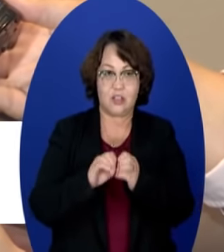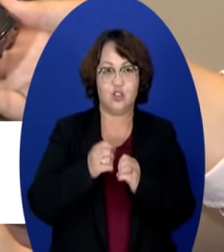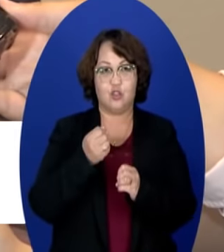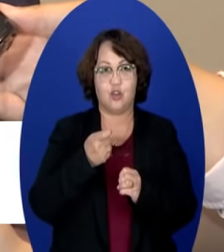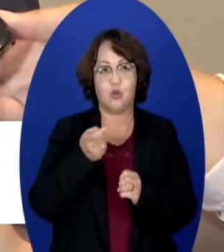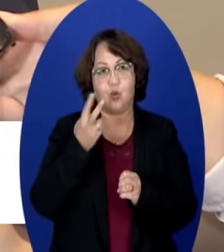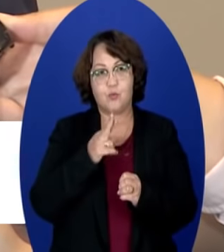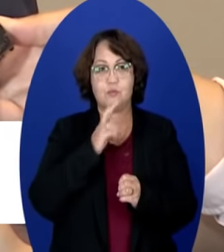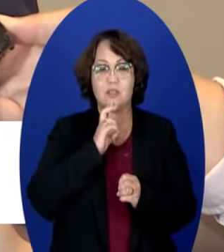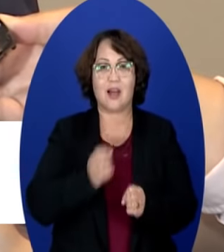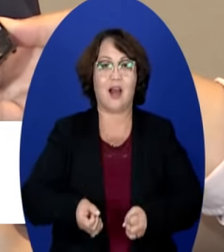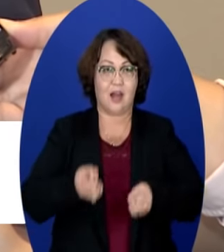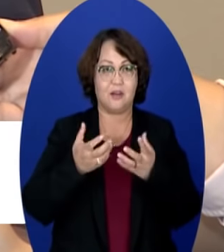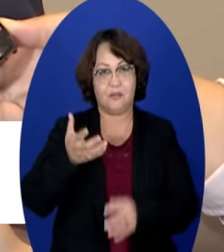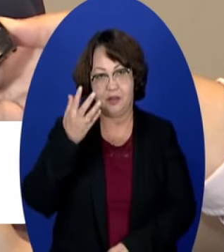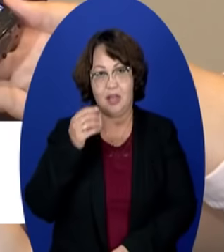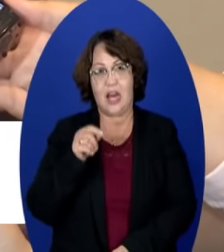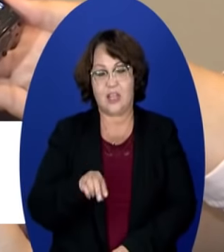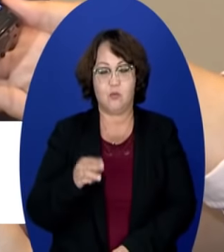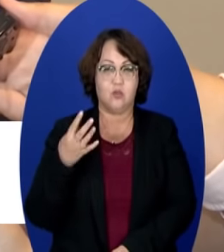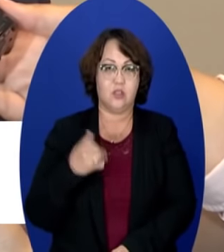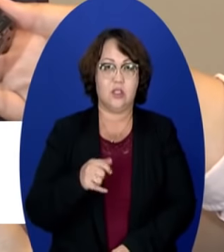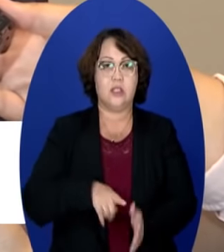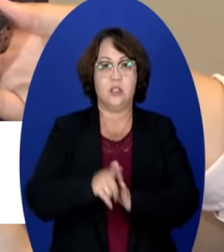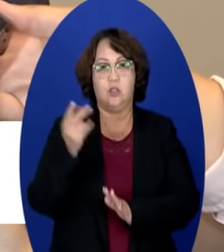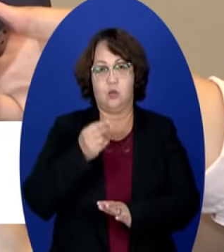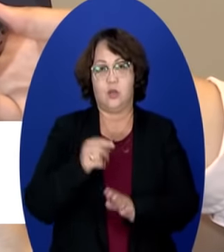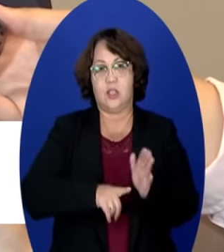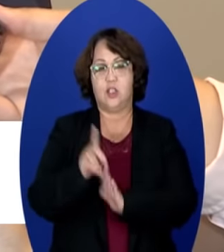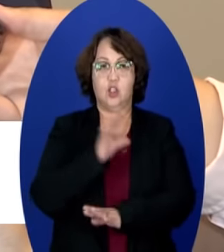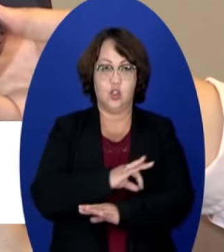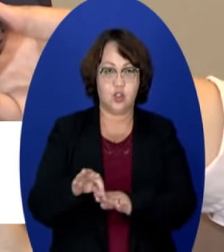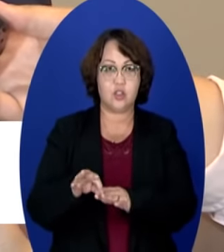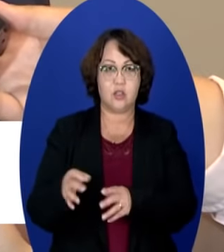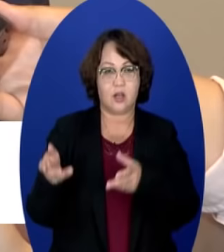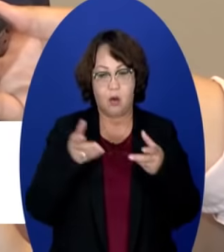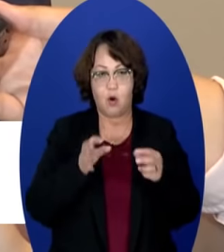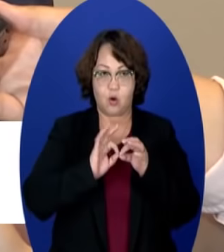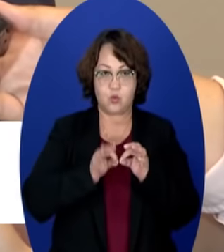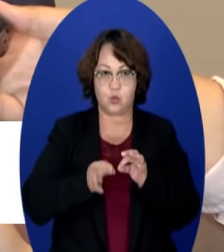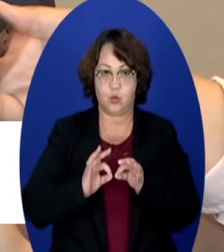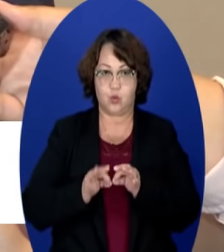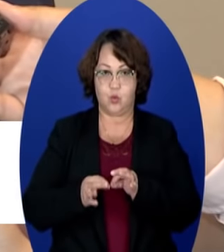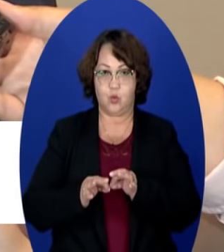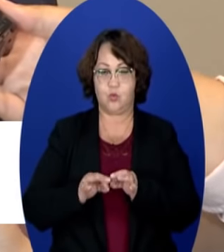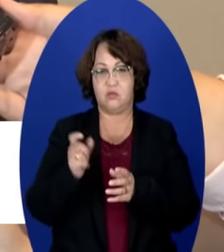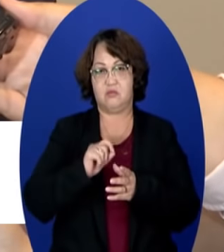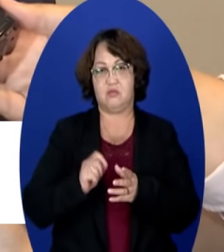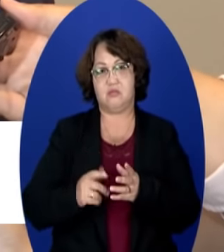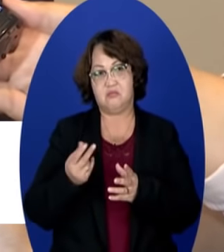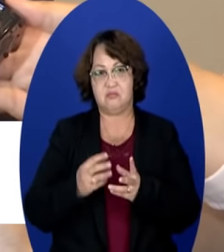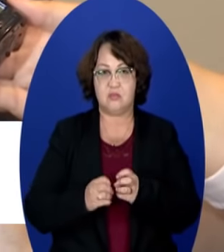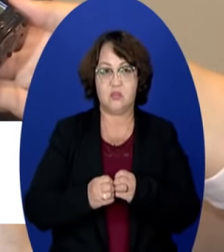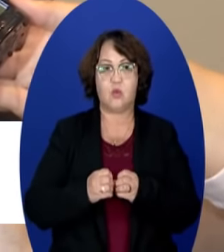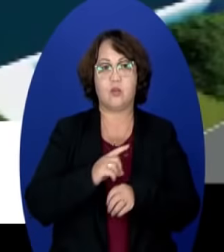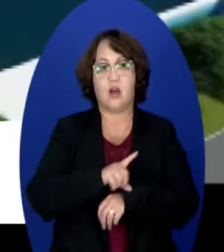янз бүрийн хүндрэлүүд гарч ирж. Тийм учраас бидний хувьд өнөөдөр тэр ихний зургийн ихний төслүүдийг аваад бас орчуулгыг гэж нэлээ удсан. Одоо нэг мэрэгжлийн хүмүүстэй